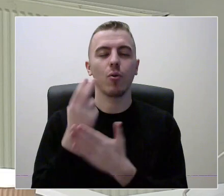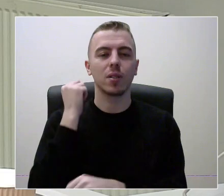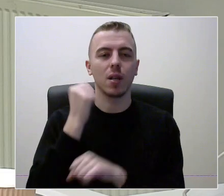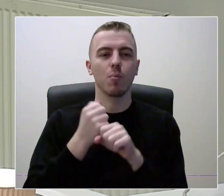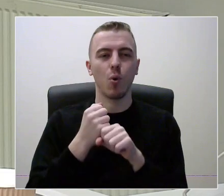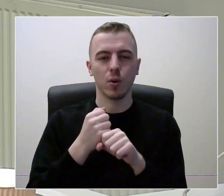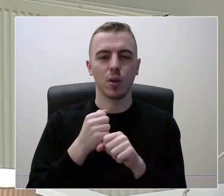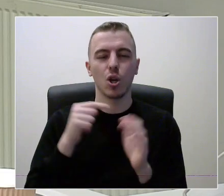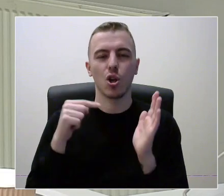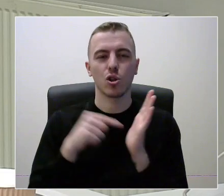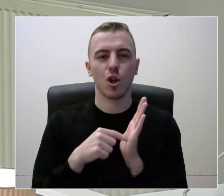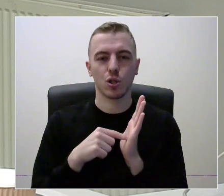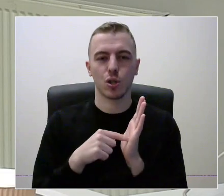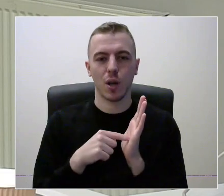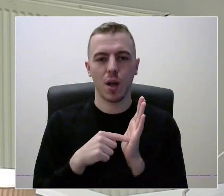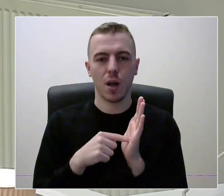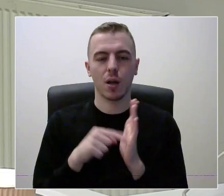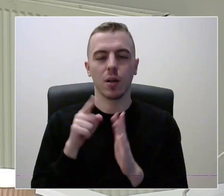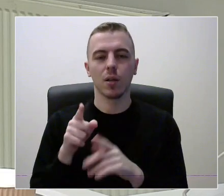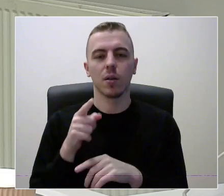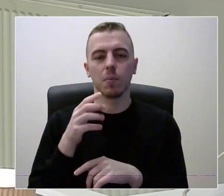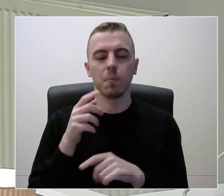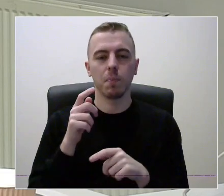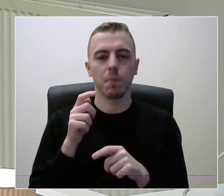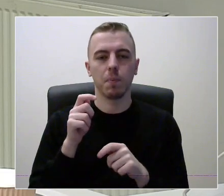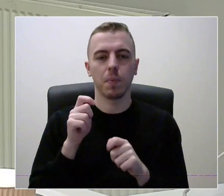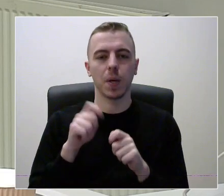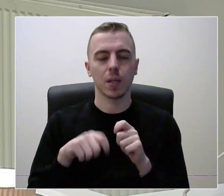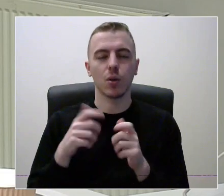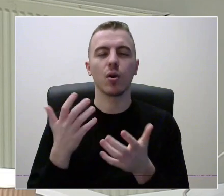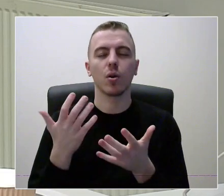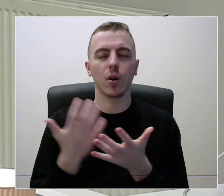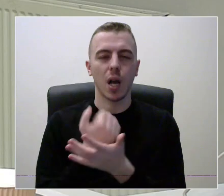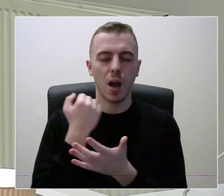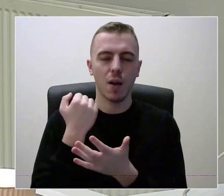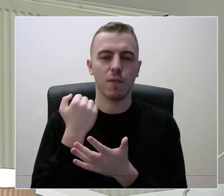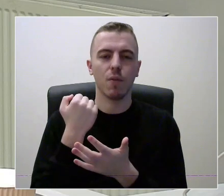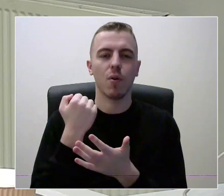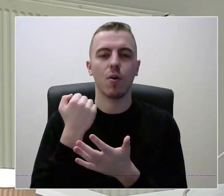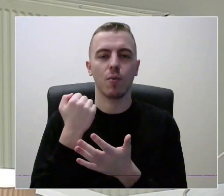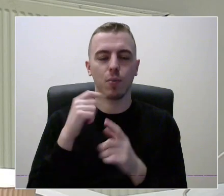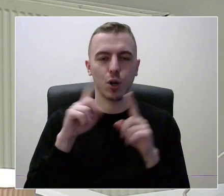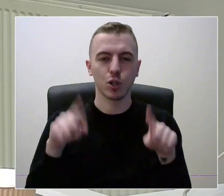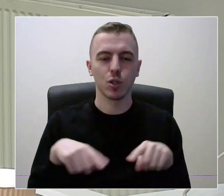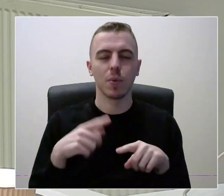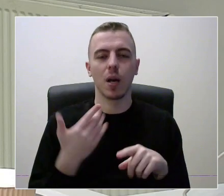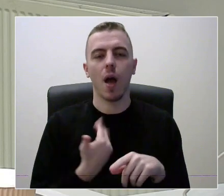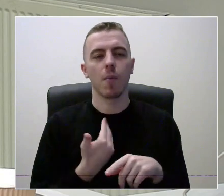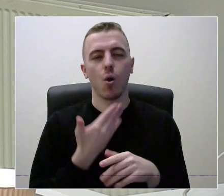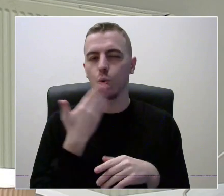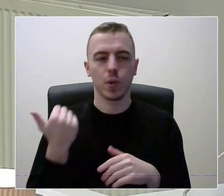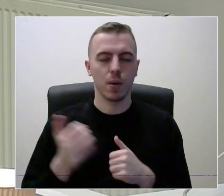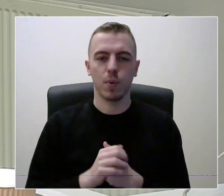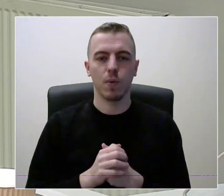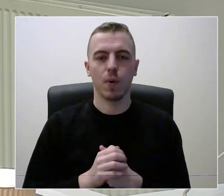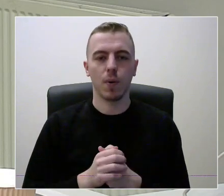padėjo tašką ir patikrino, jog gauta yra pažyma, viskas atsakinga, todėl abejonių jam nekilo nemenkiausių.